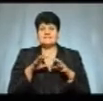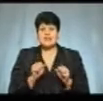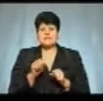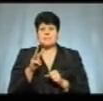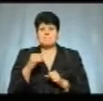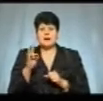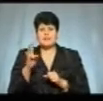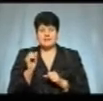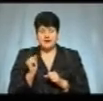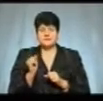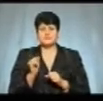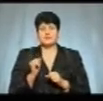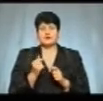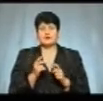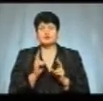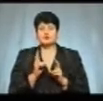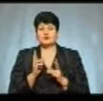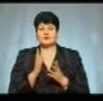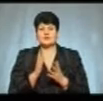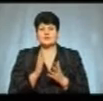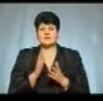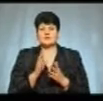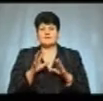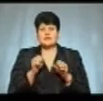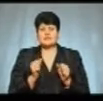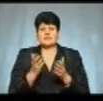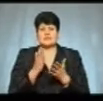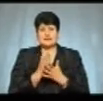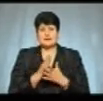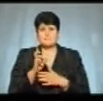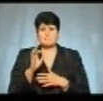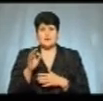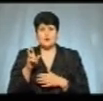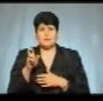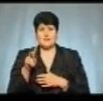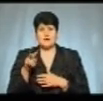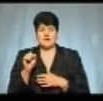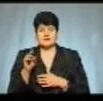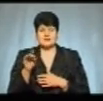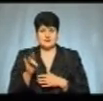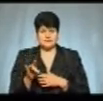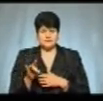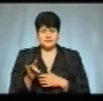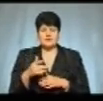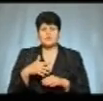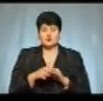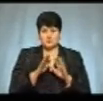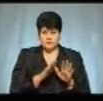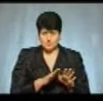власник цих силосних ям, яким є то біобластер. Зрозуміло. Власне, за